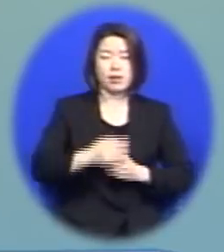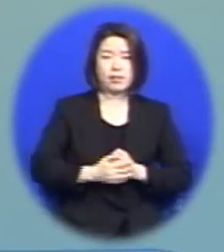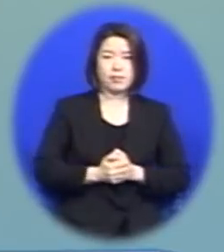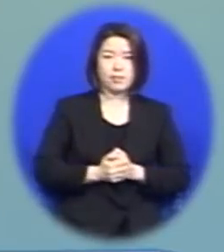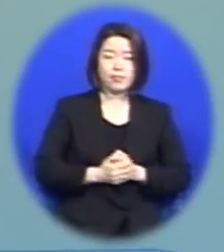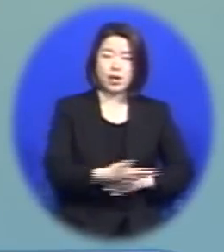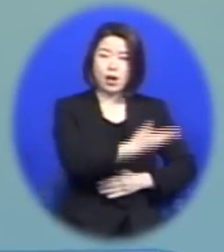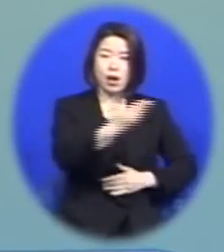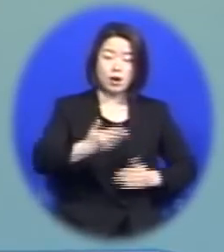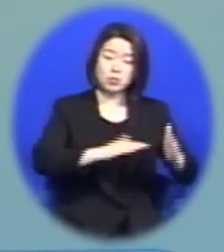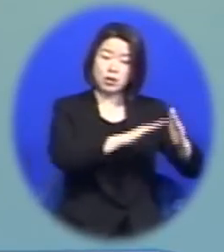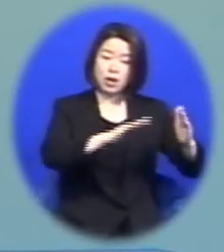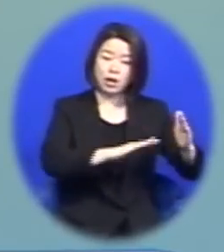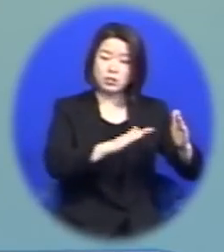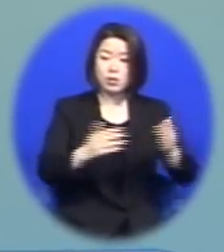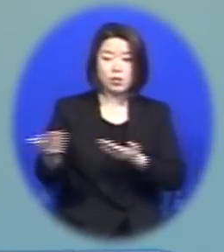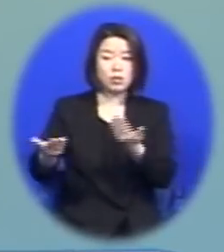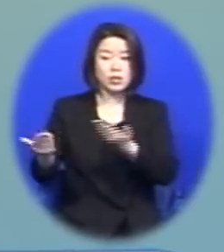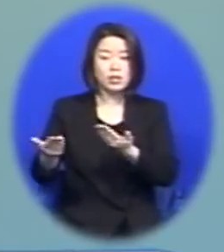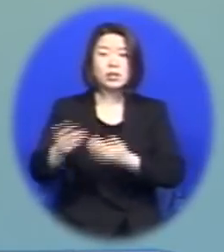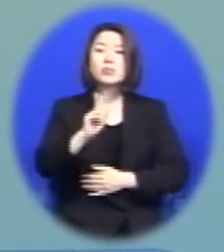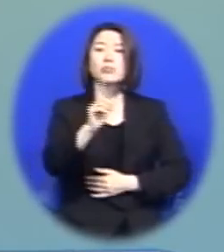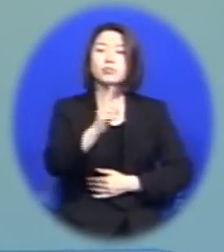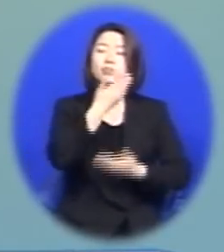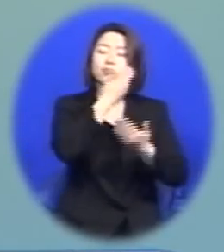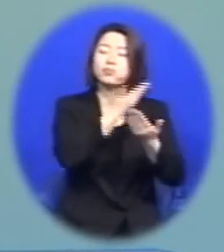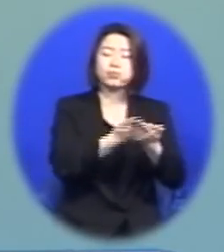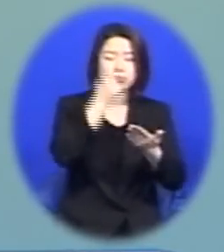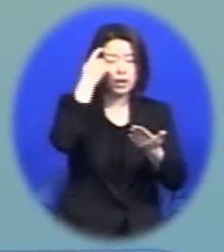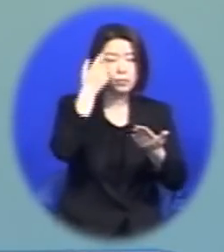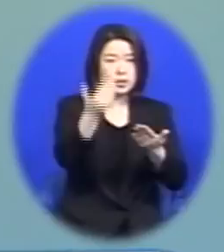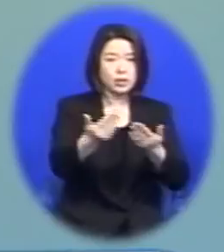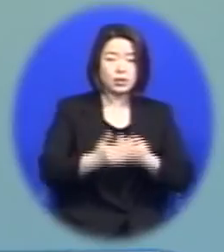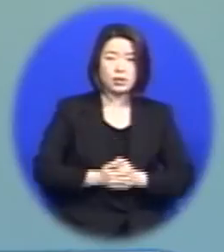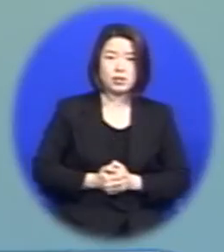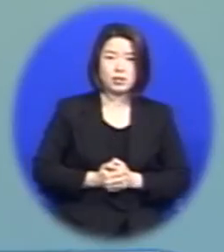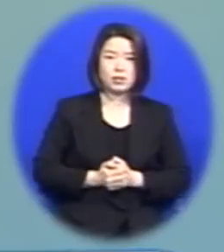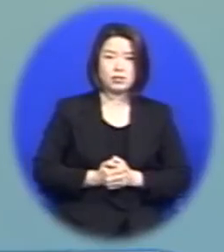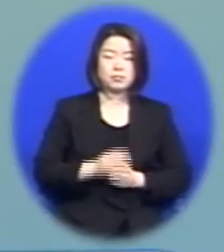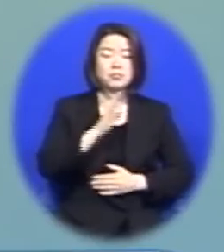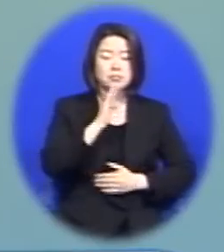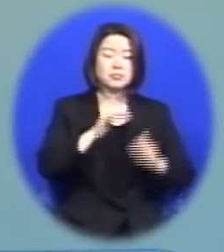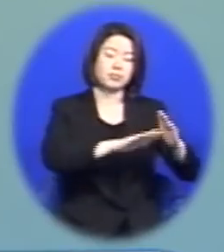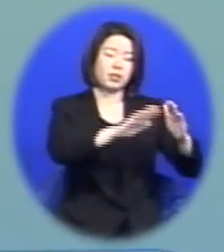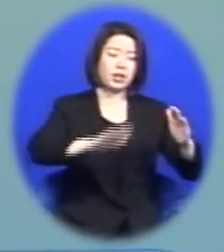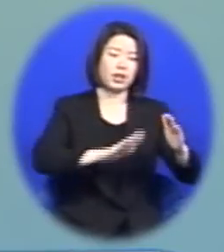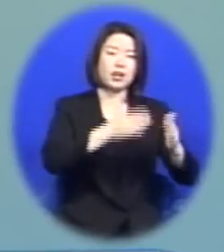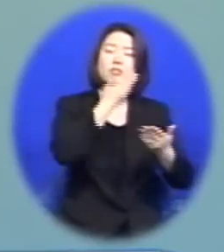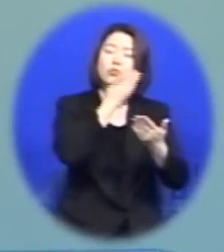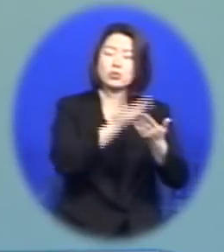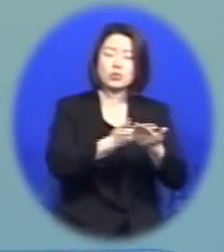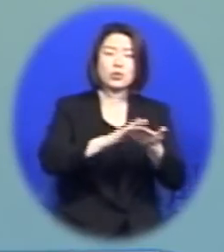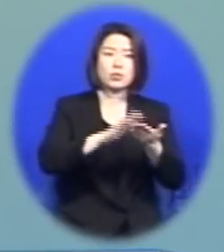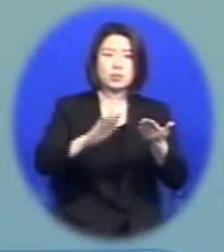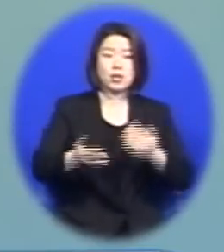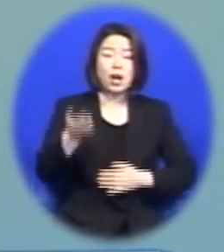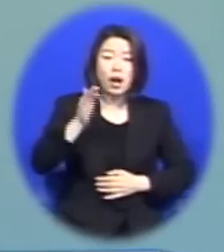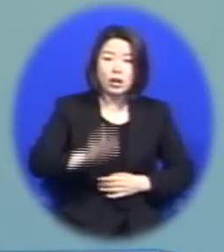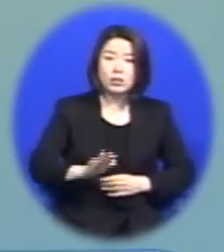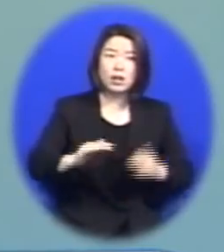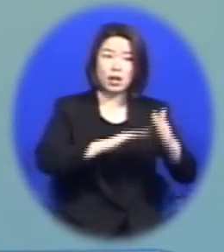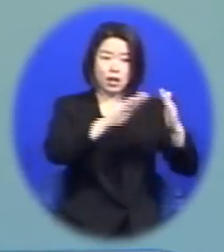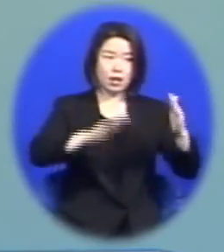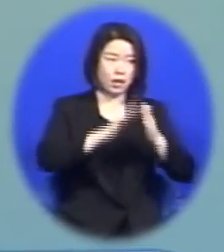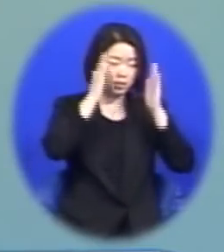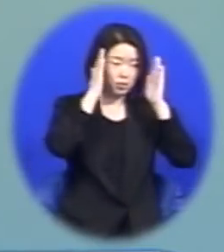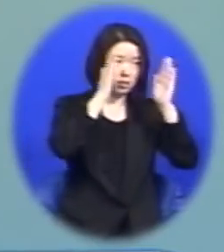여러분 직장과 가정 중에 어떤 게 더 중요할 것 같습니까 가정입니다 그런데 가정을 향하여 내가